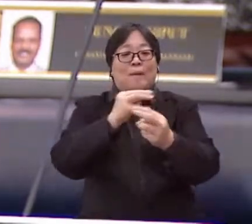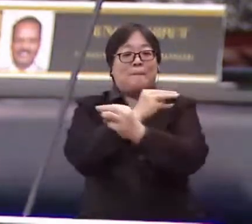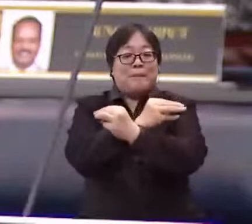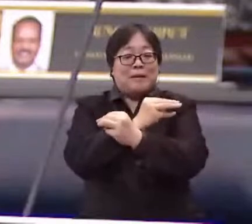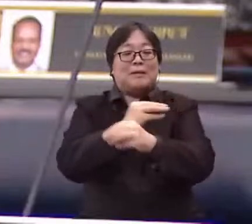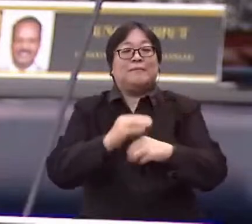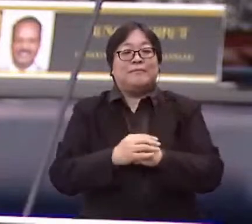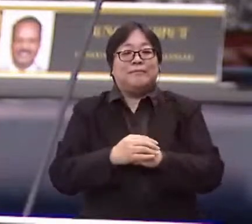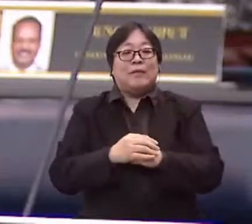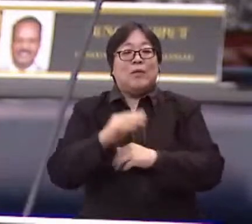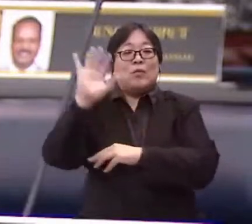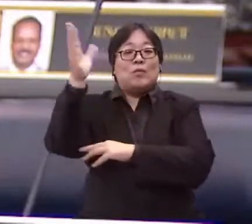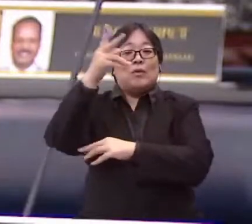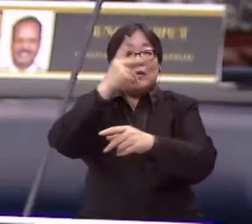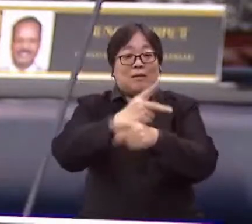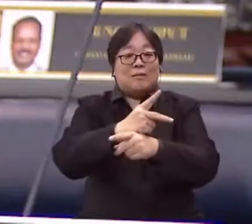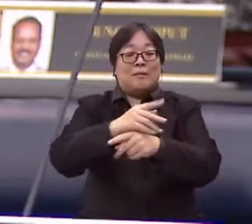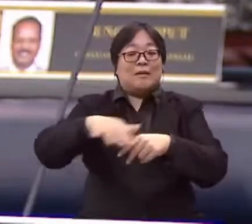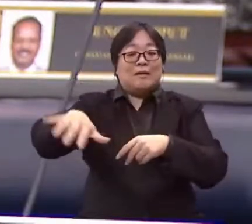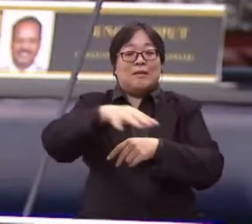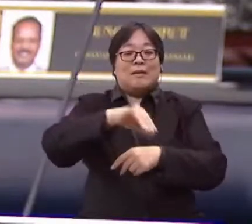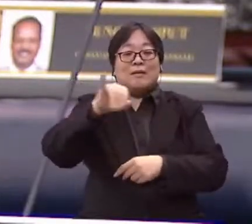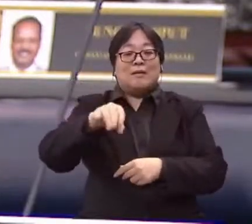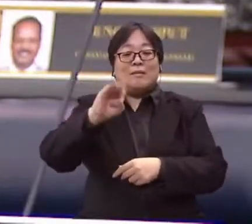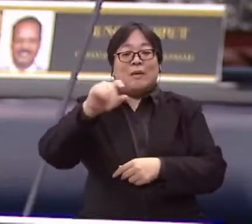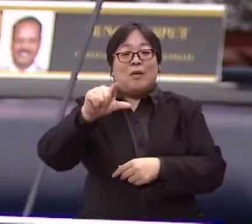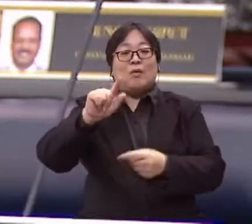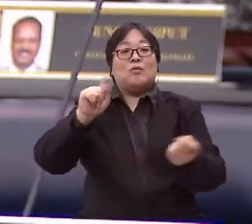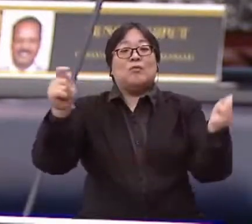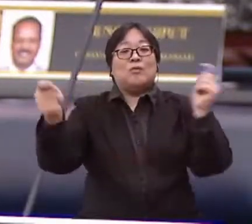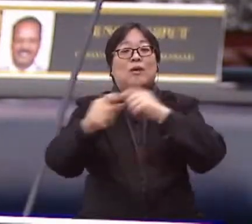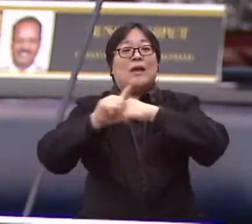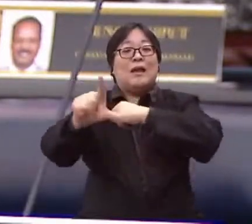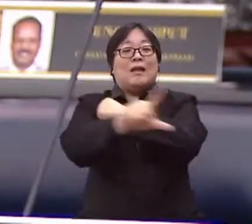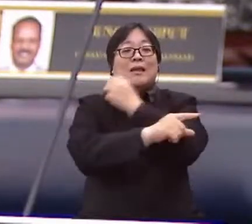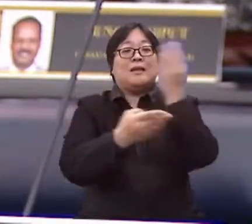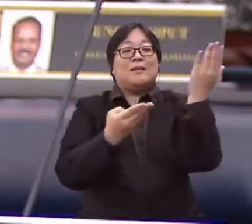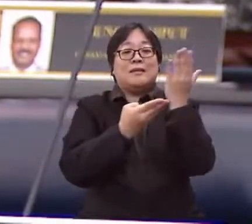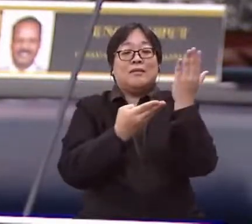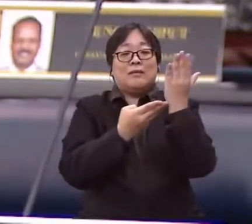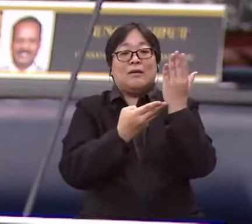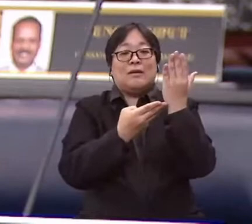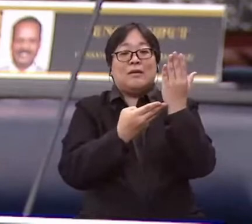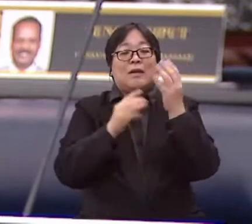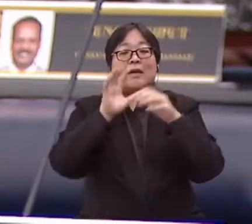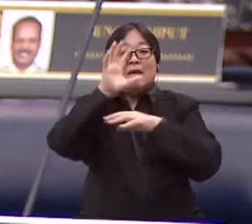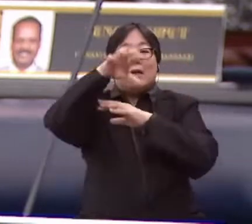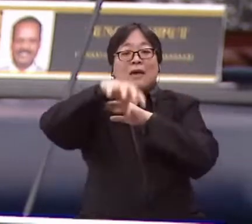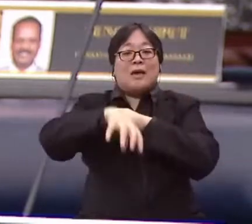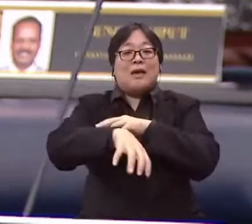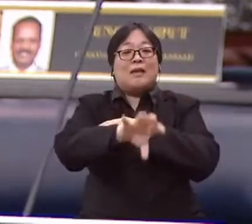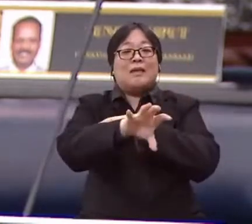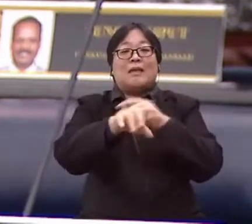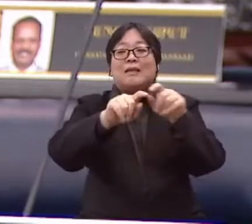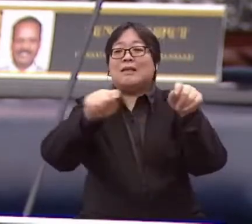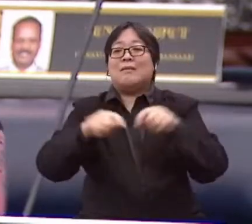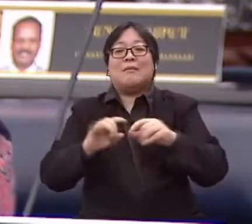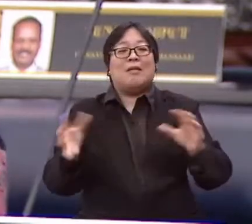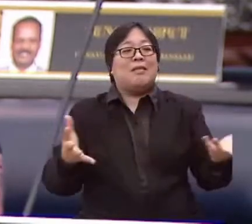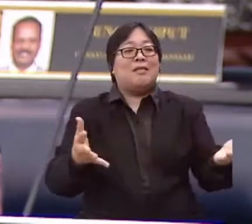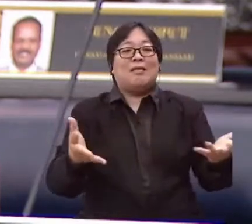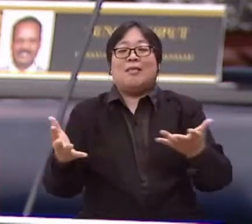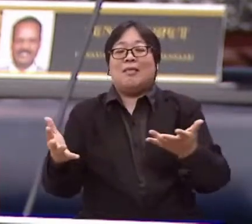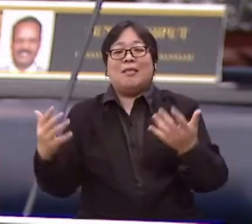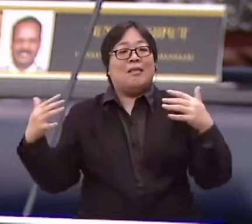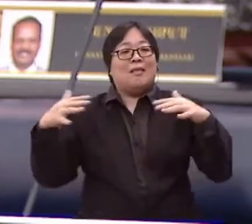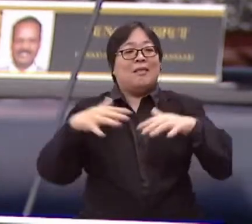selepas hutan Simpang kekal di kawasan cimalung diubah kepada ladang sawi kumpulan gajah ini tak ada tempat lagi untuk